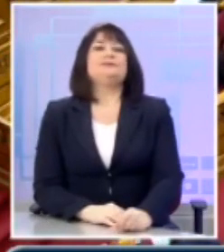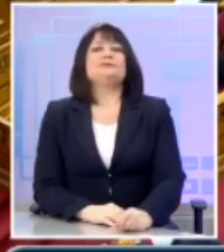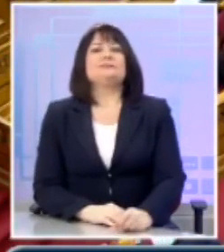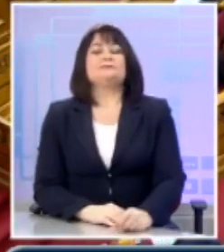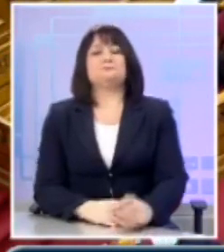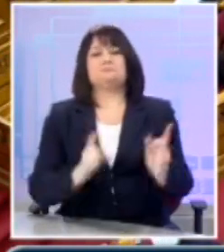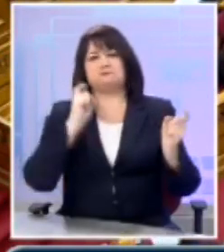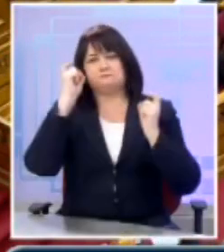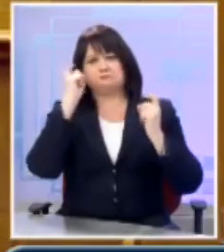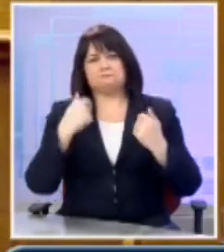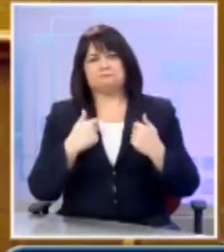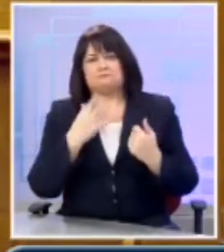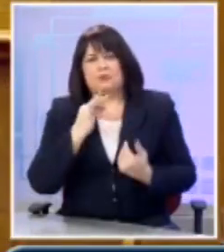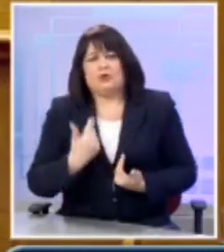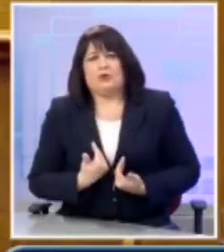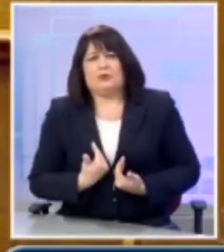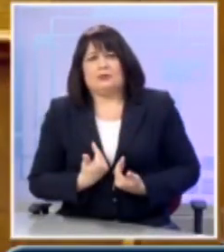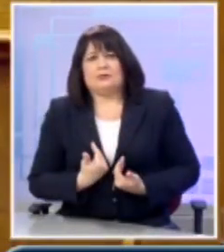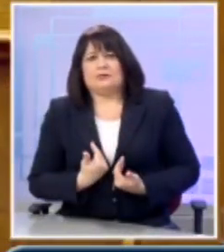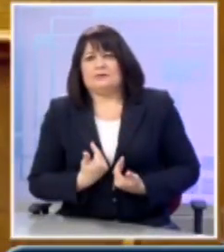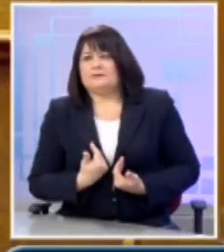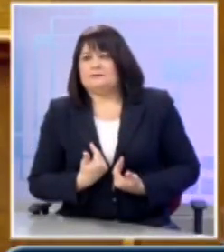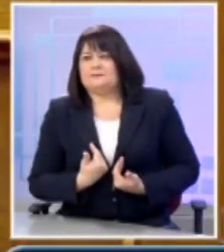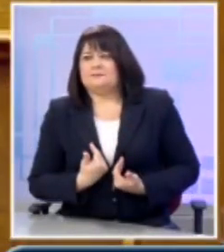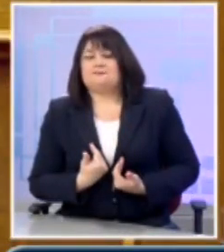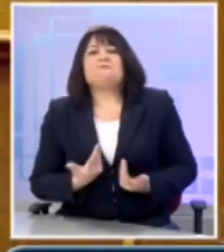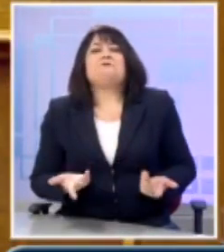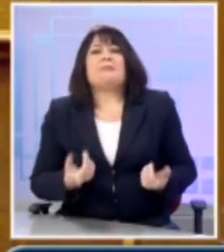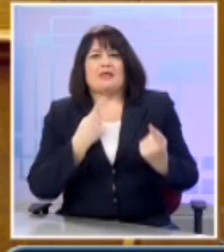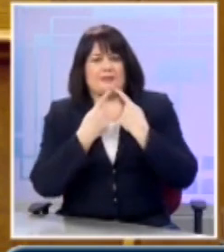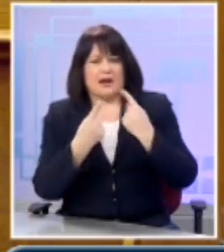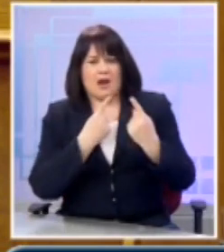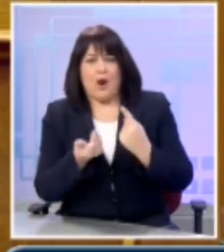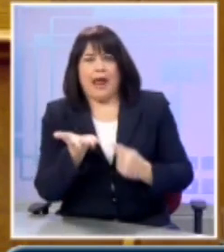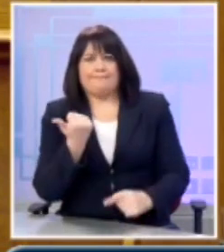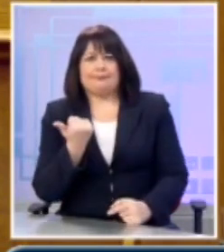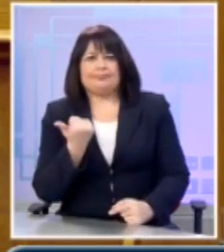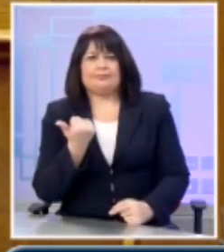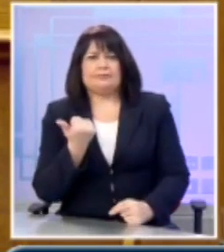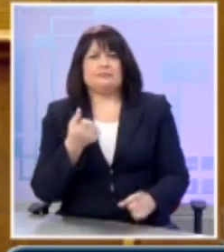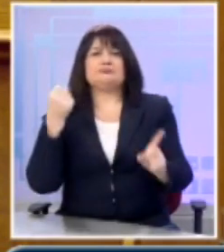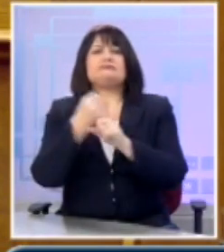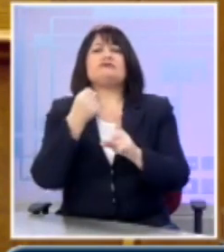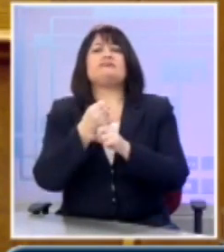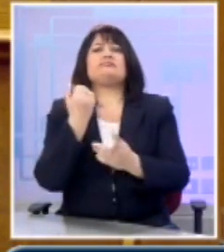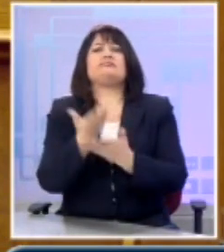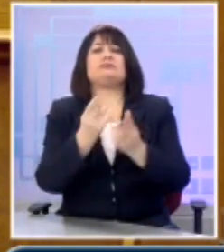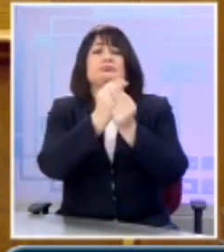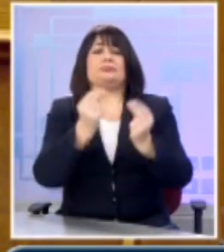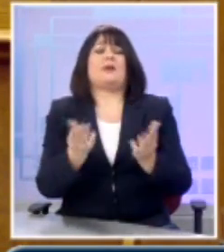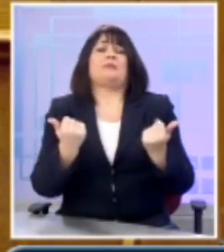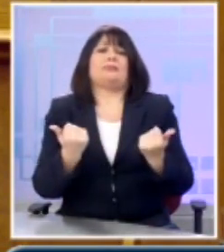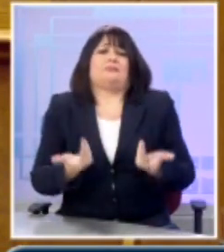Και αναρωτιέμαι, ξέρετε γιατί, διότι αν δεν υπάρξει διάλογος, οι διεκδικήσεις δεν πρόκειται να έχουν